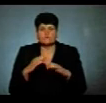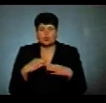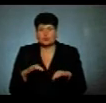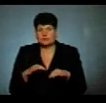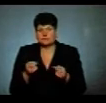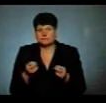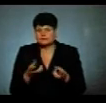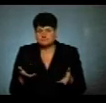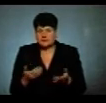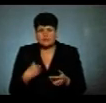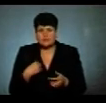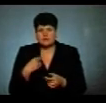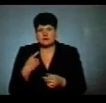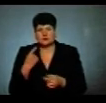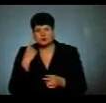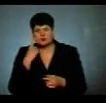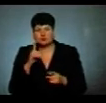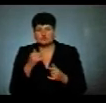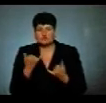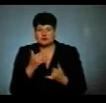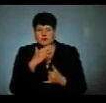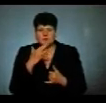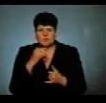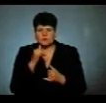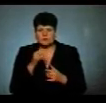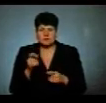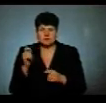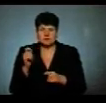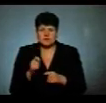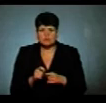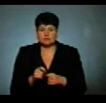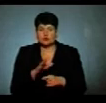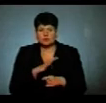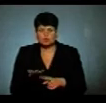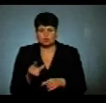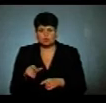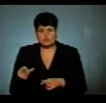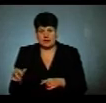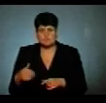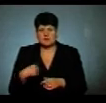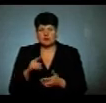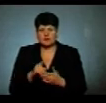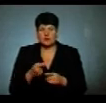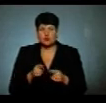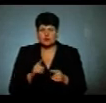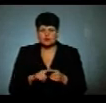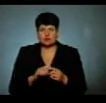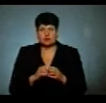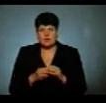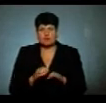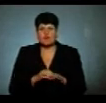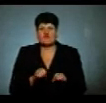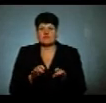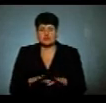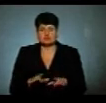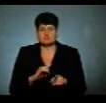спецтранспортом. Тому я не включаю сьогодні, що багато хто не зміг спрацювати тільки тому, що не було людей. І ми мусимо цю кадрову проблему вирішувати